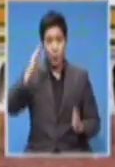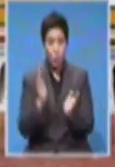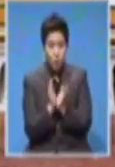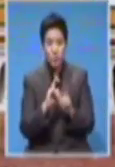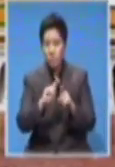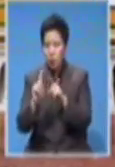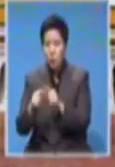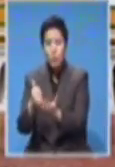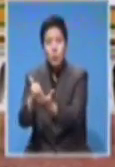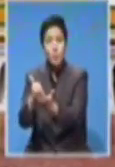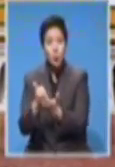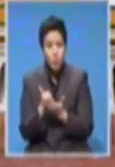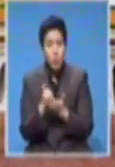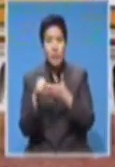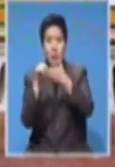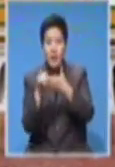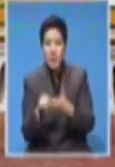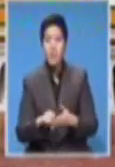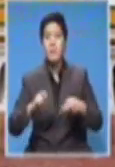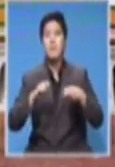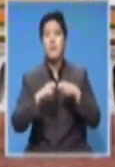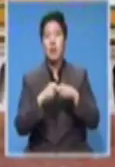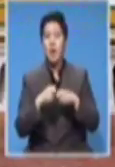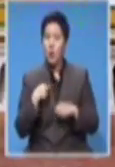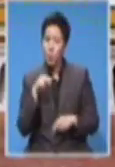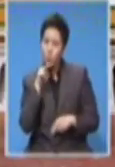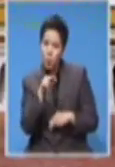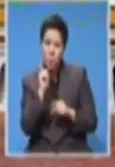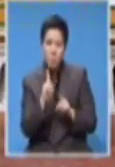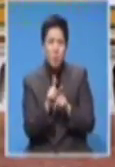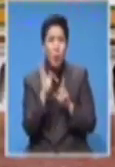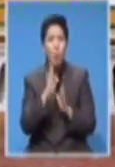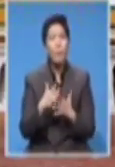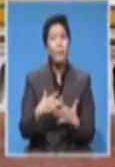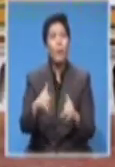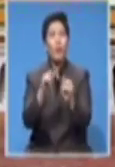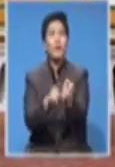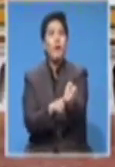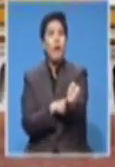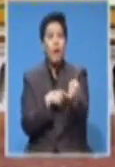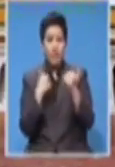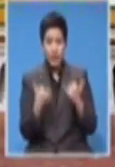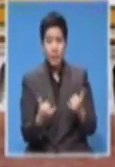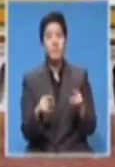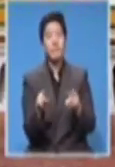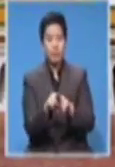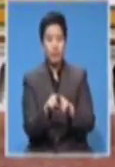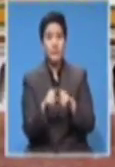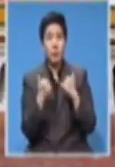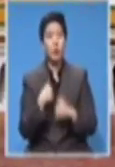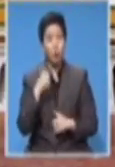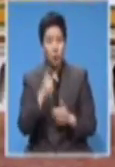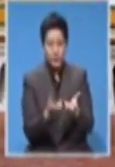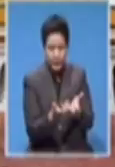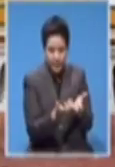ที่ได้พยายามร่วมกันแก้ไขปัญหาที่ถูกมองข้ามมาเป็นเวลายาวนานเหล่านี้ด้วยนะครับก็ต้องคัด